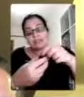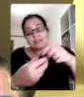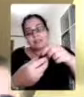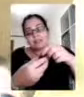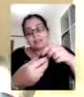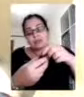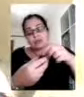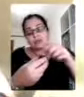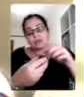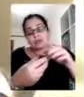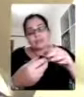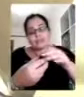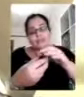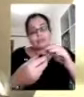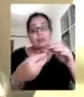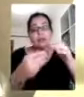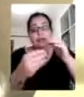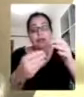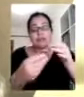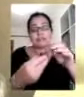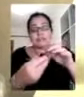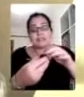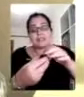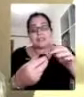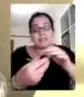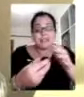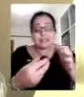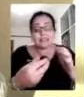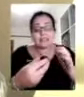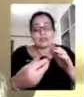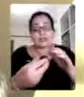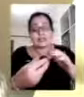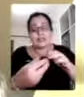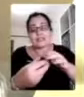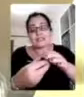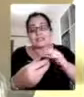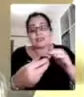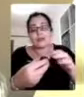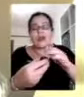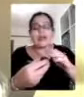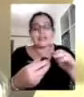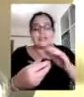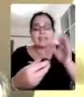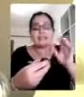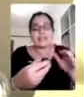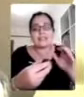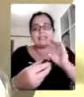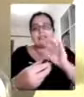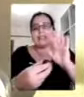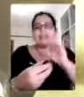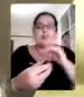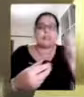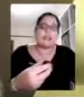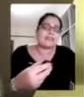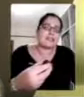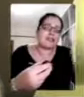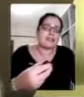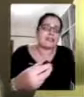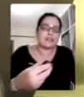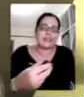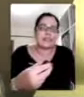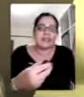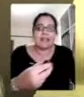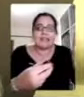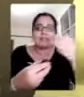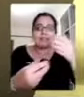Şunu ağzına eğik tuttuğunuz zaman görebiliyor olmanız lazım, denk getiriyor olmanız lazım. Yoksa o ağzı yakma derdiniz falan yoksa